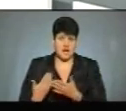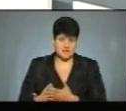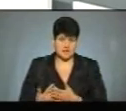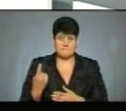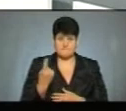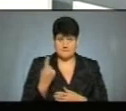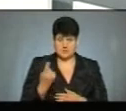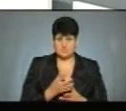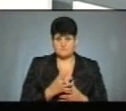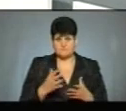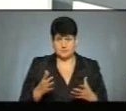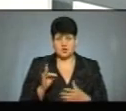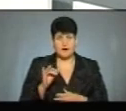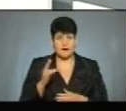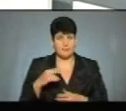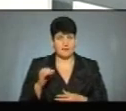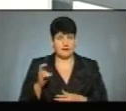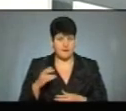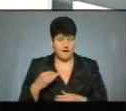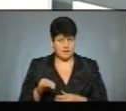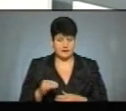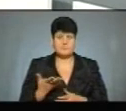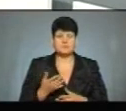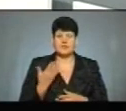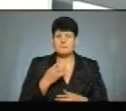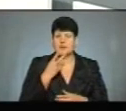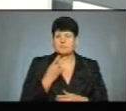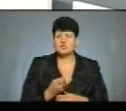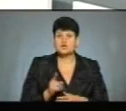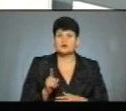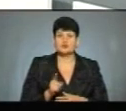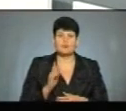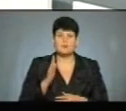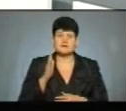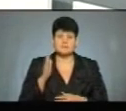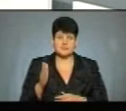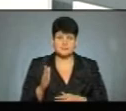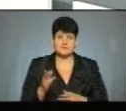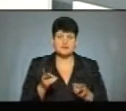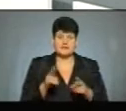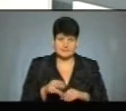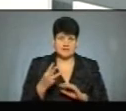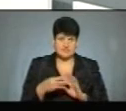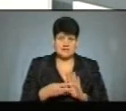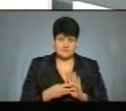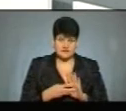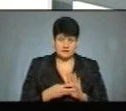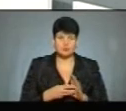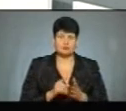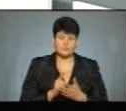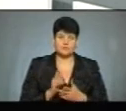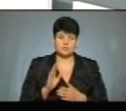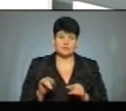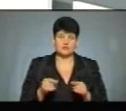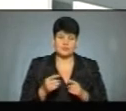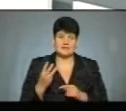більш радикальний, я би його назвав, який передбачає, що в перспективі... Тобто, залишиться 38. Що має бути створено, так,